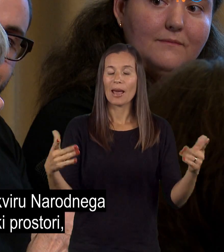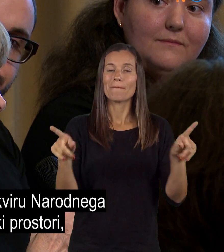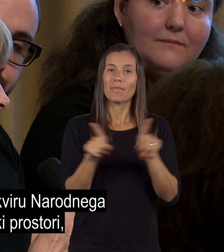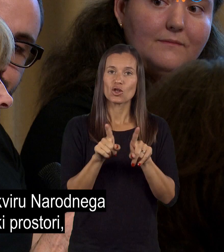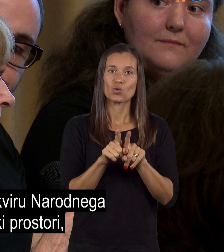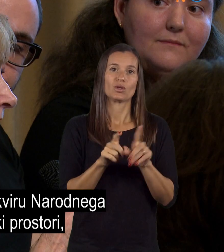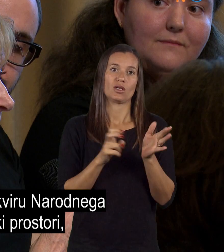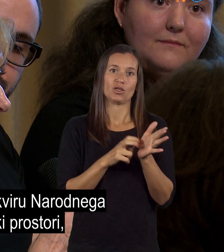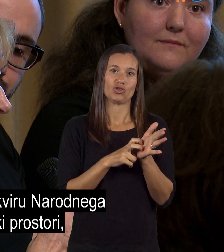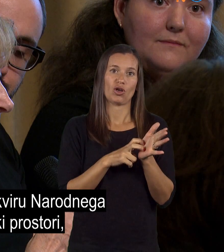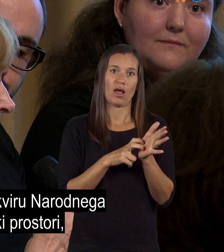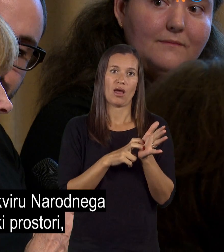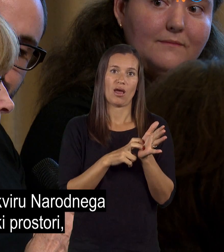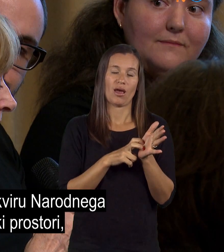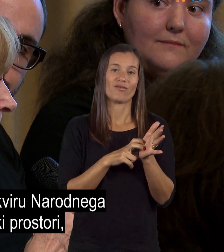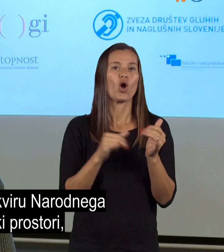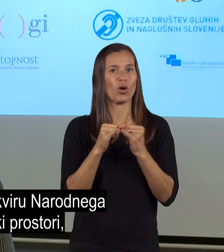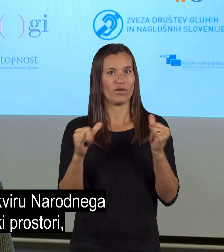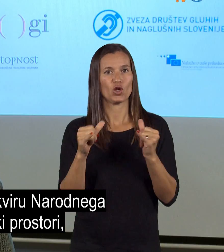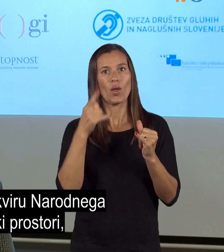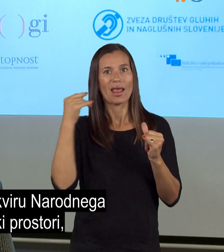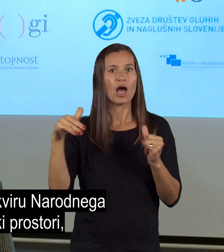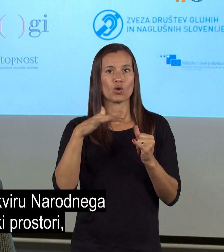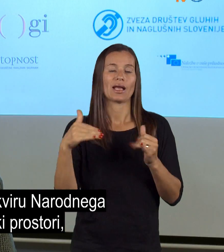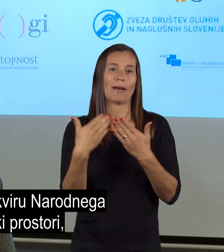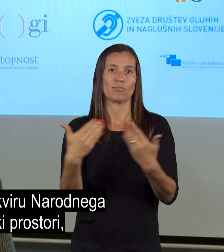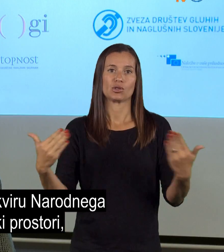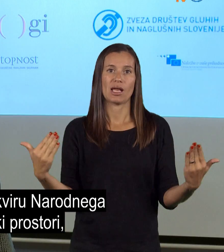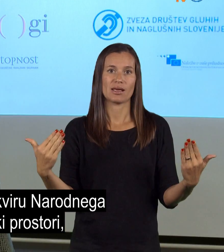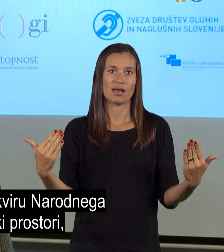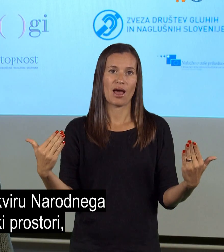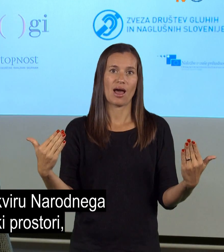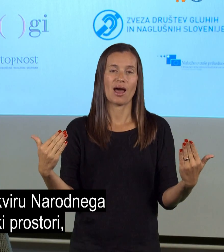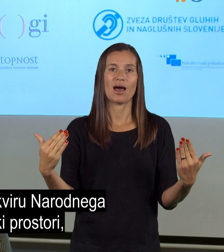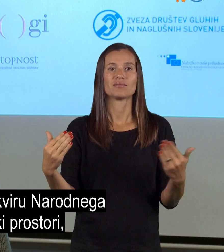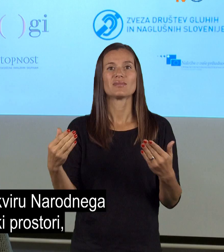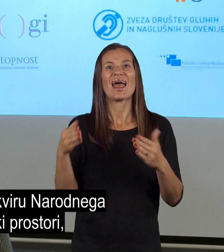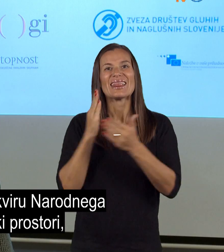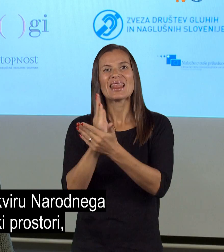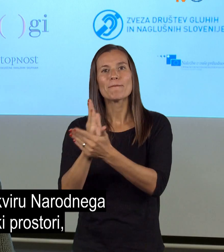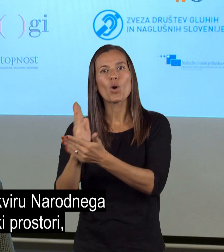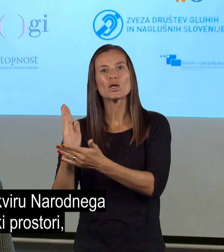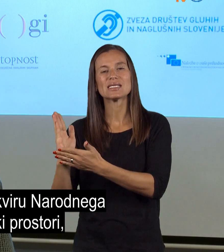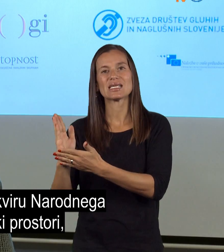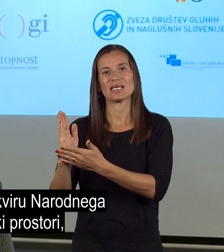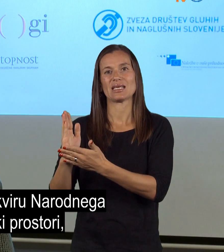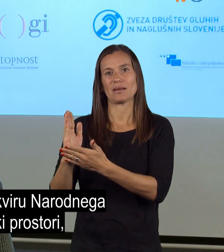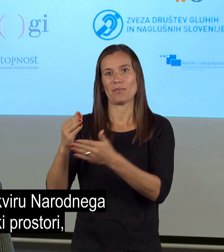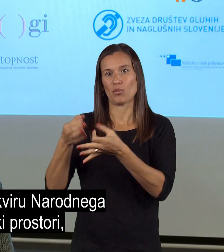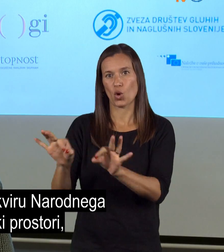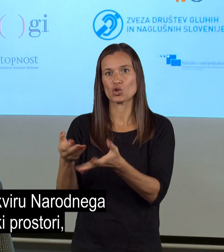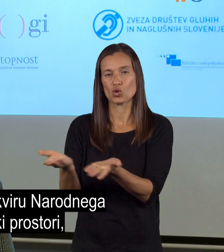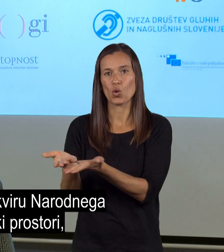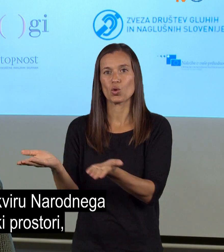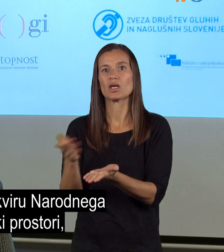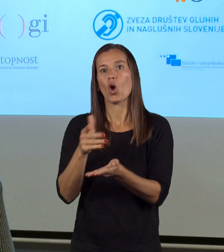tudi še v okviru Narodnega muzeja Depojski prostori, pravzaprav